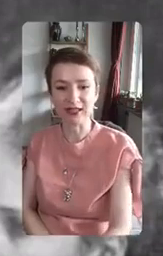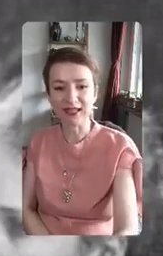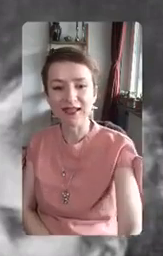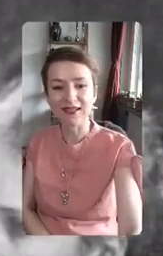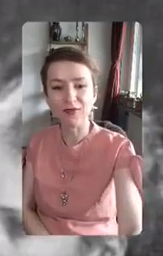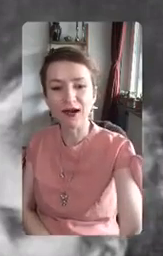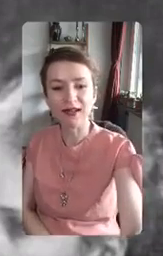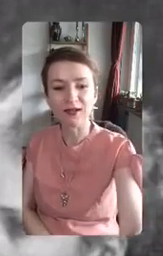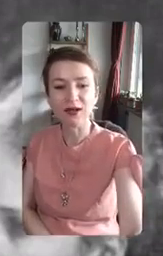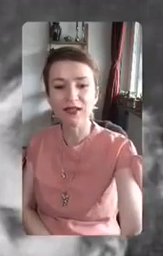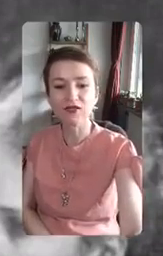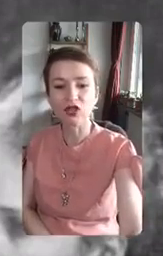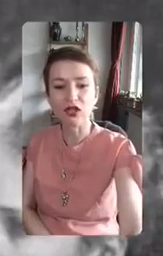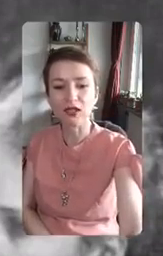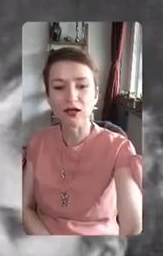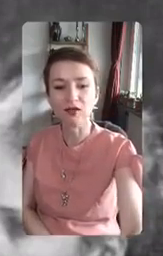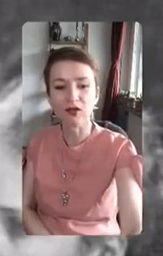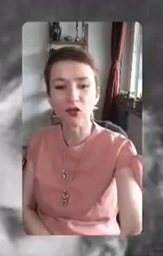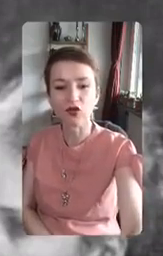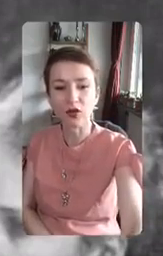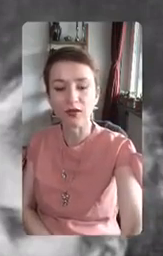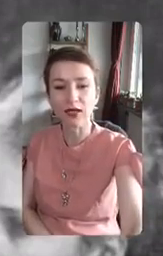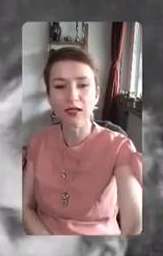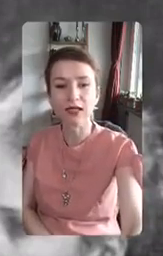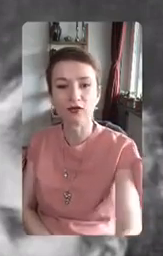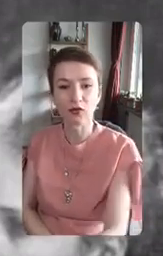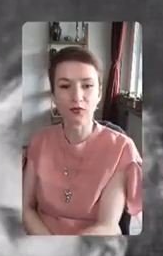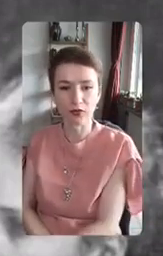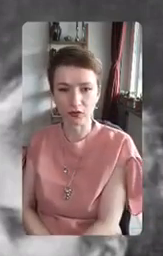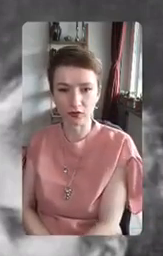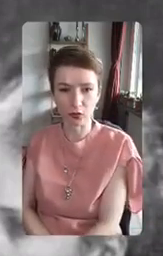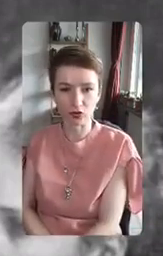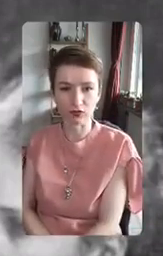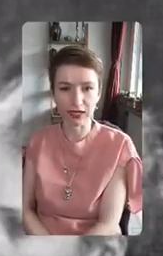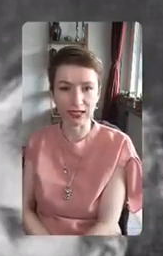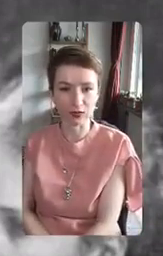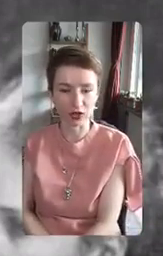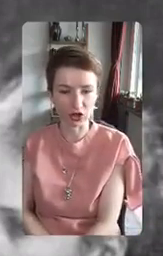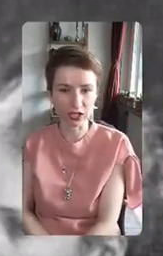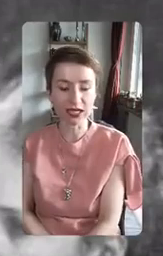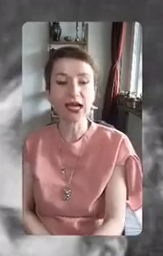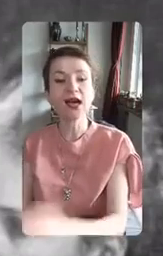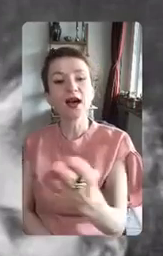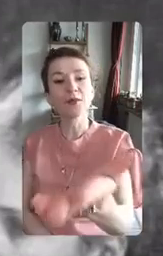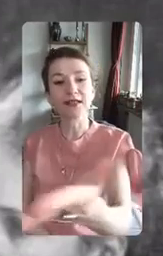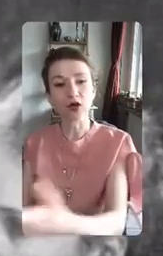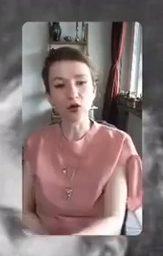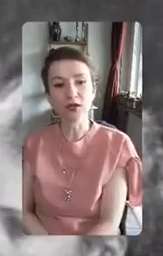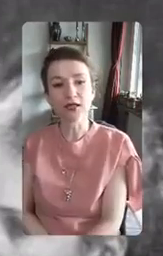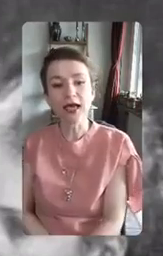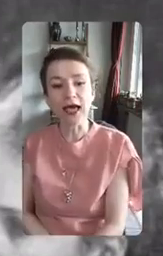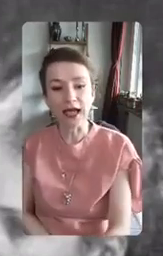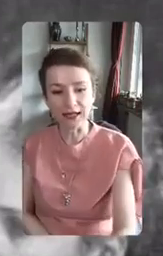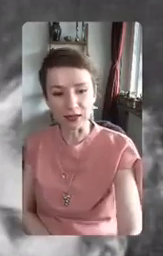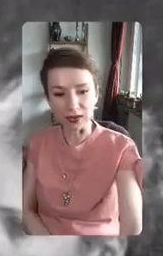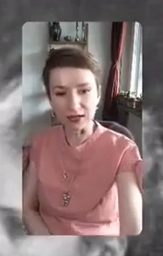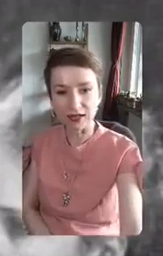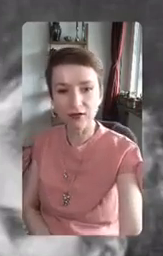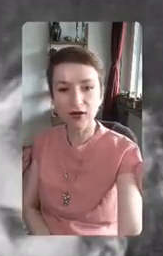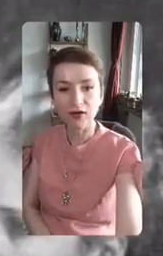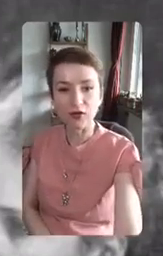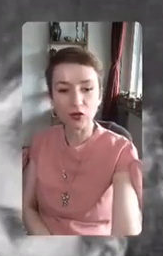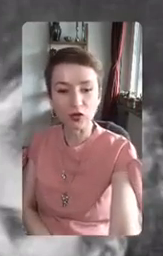знакомьтесь, вот у нас сама Эльза Бесков. Сейчас я выключу комментарий для того, чтобы вы лучше видели изображение. Познакомьтесь,